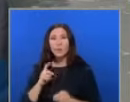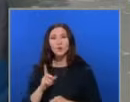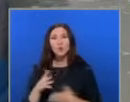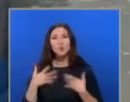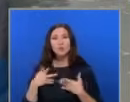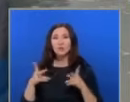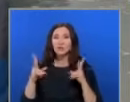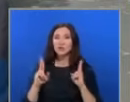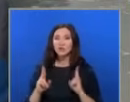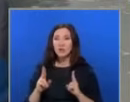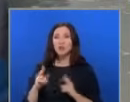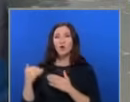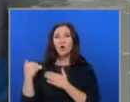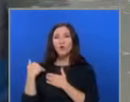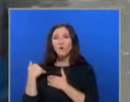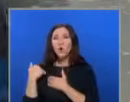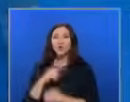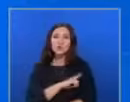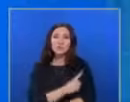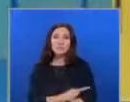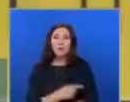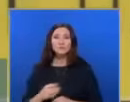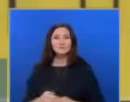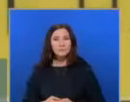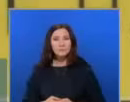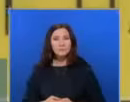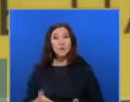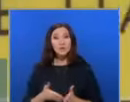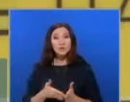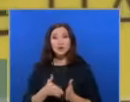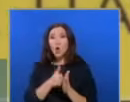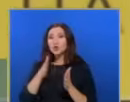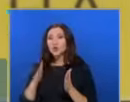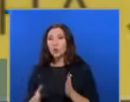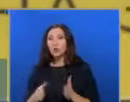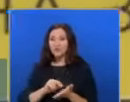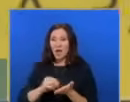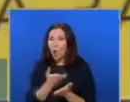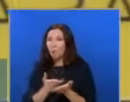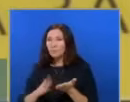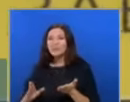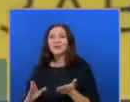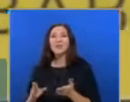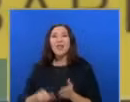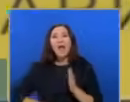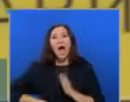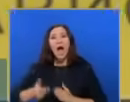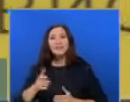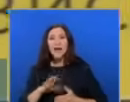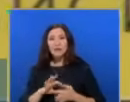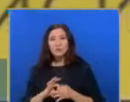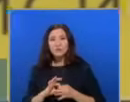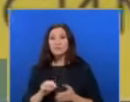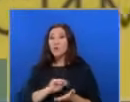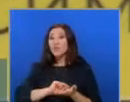искат решение, отговорност и смелост. Защо срокът за отписване на хазартно зависимите от